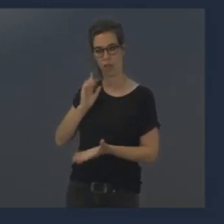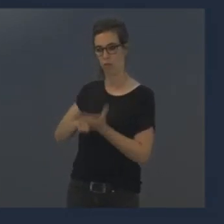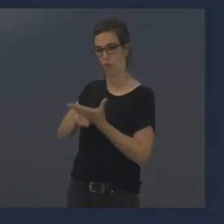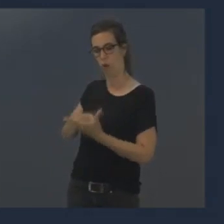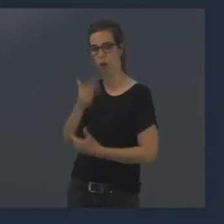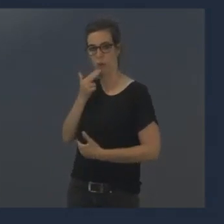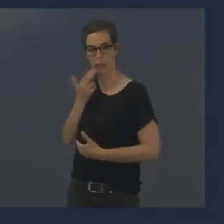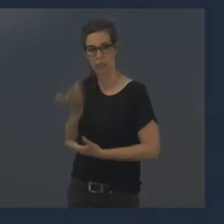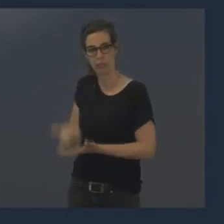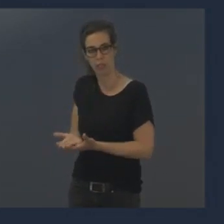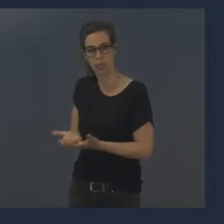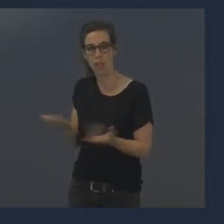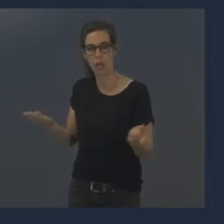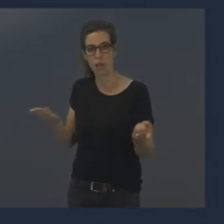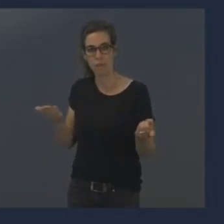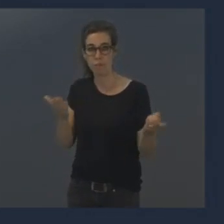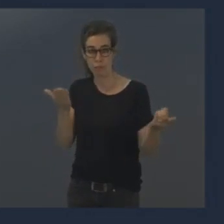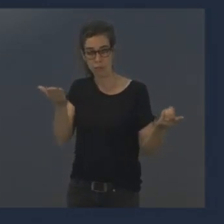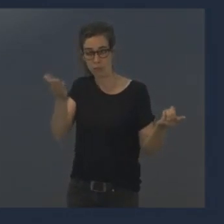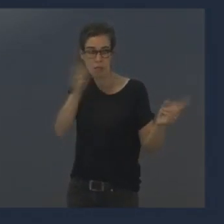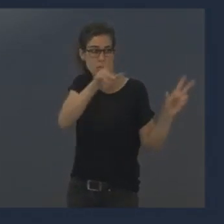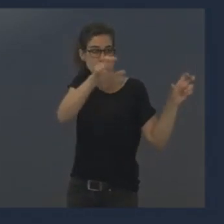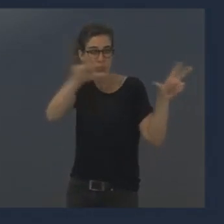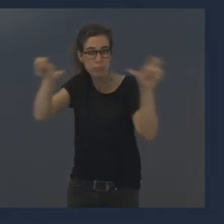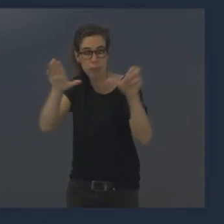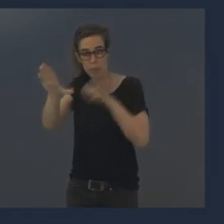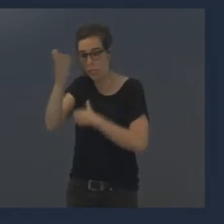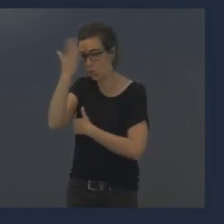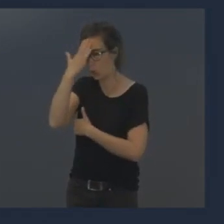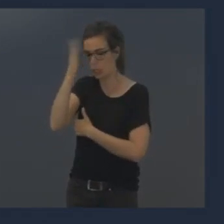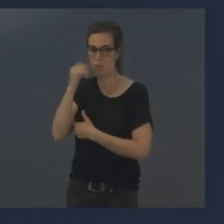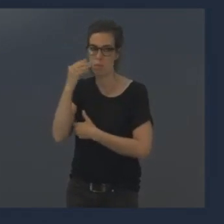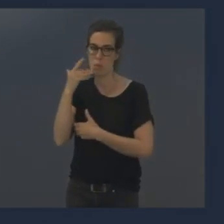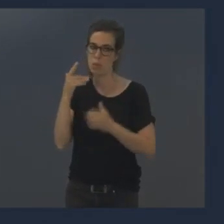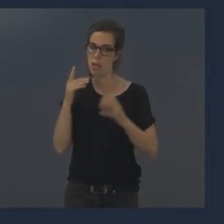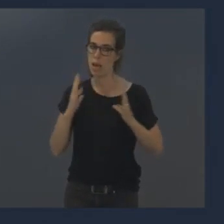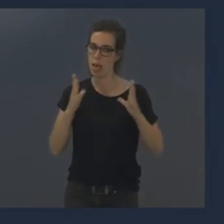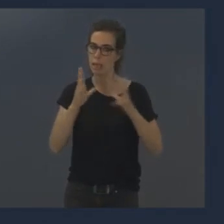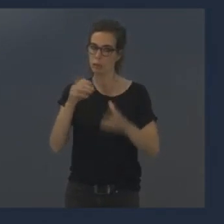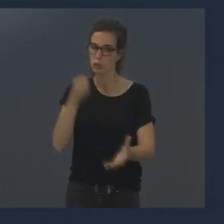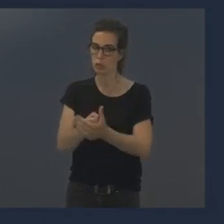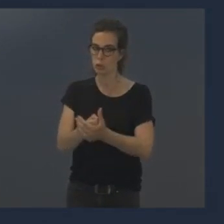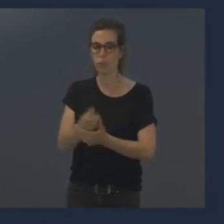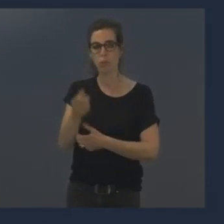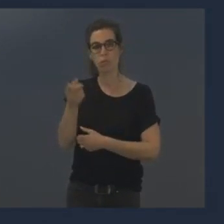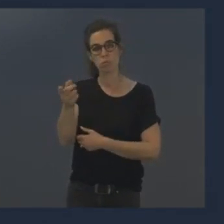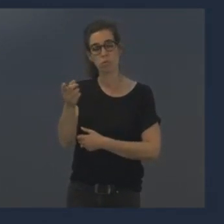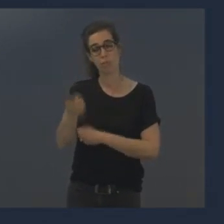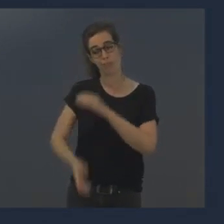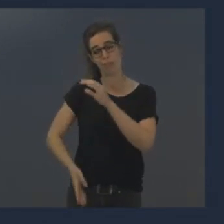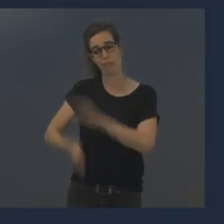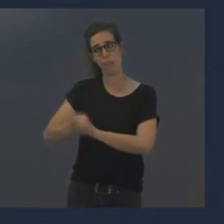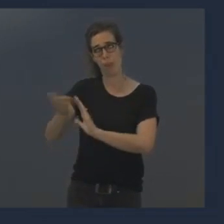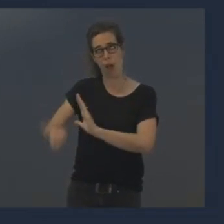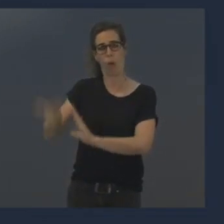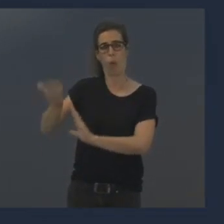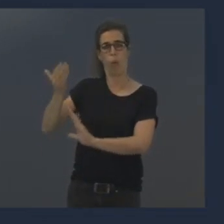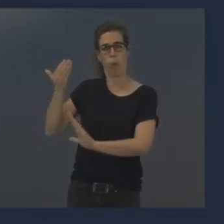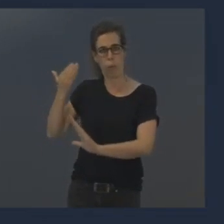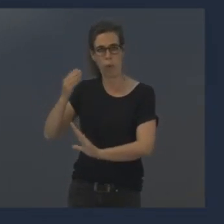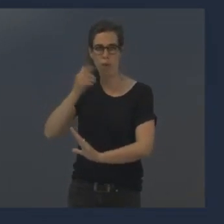tenez bon. Car, si vous partez de loin, depuis ce début de mandat, nous constatons que vous avez